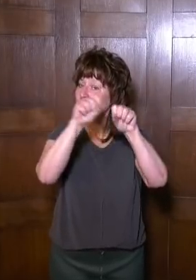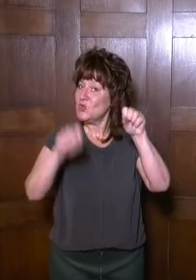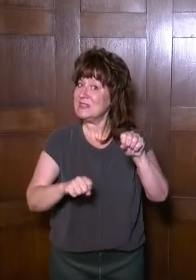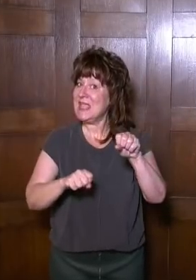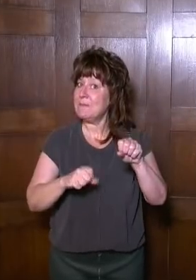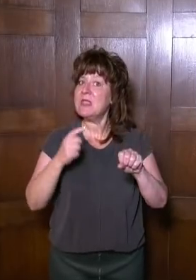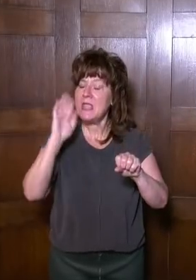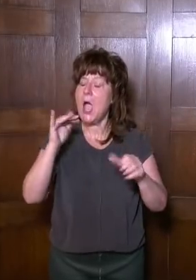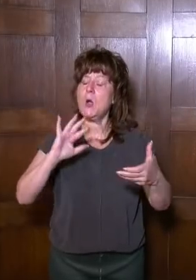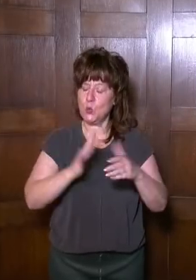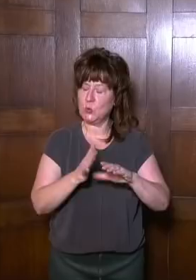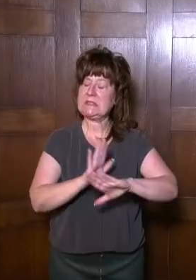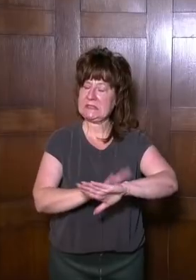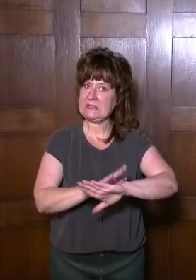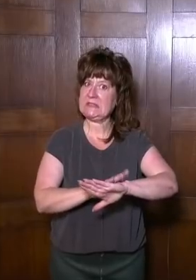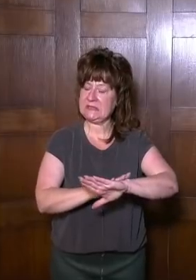natürlich, selbstverständlich in der Zeit.